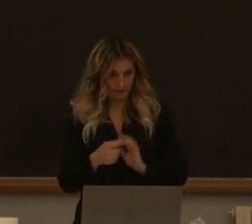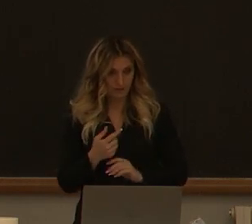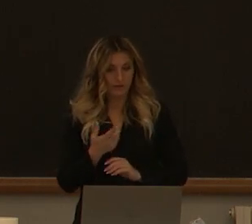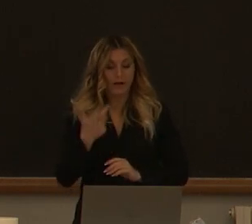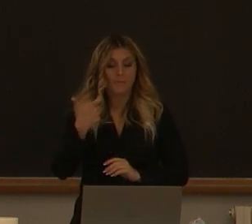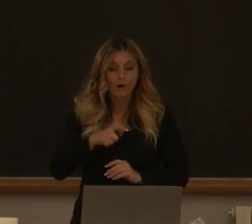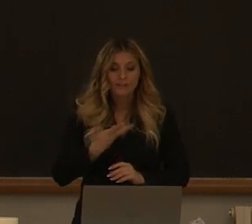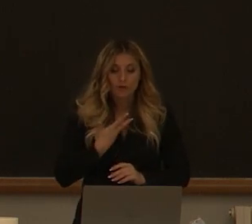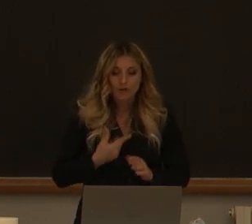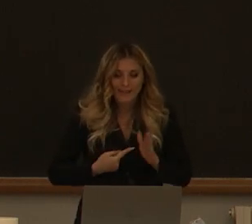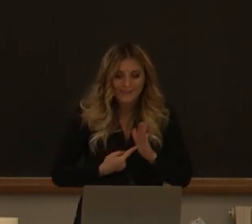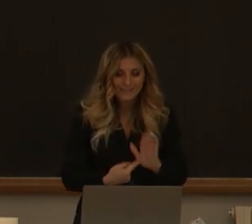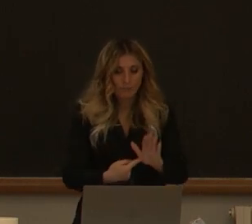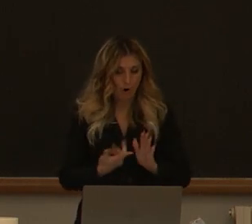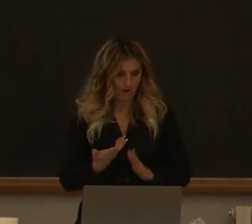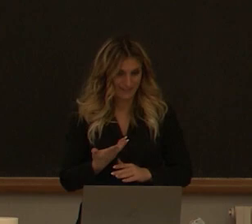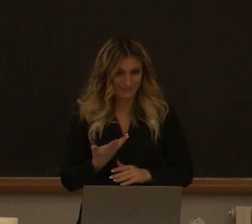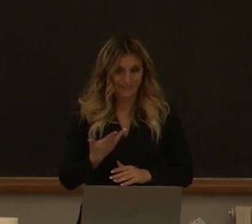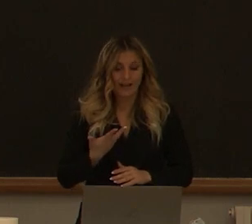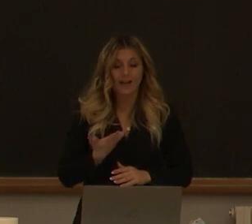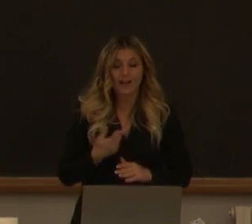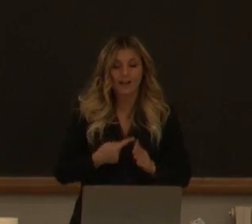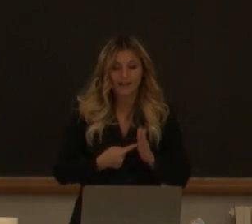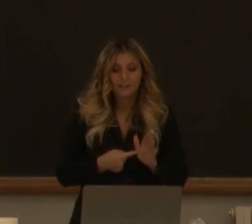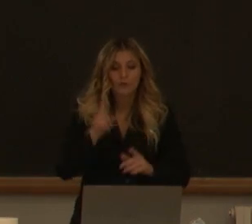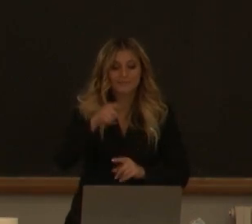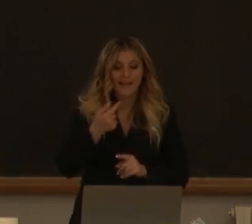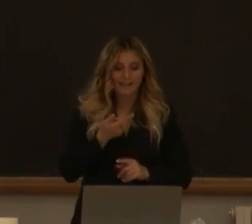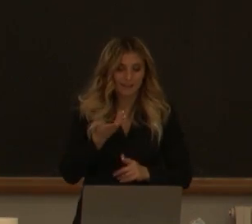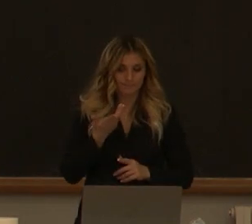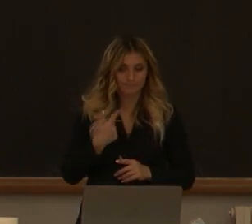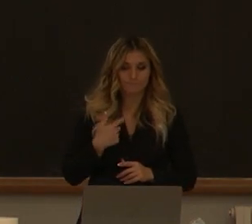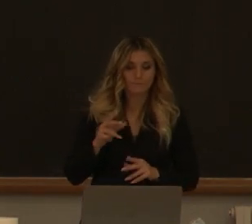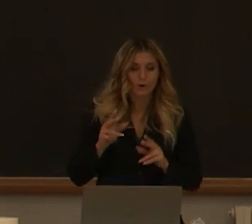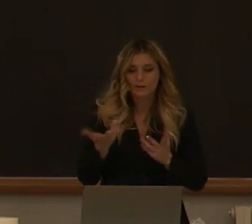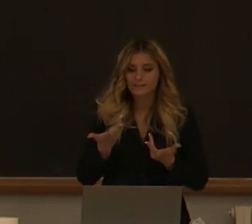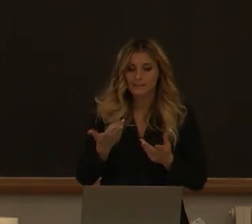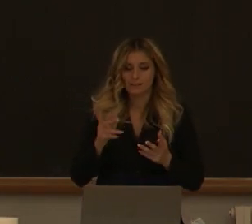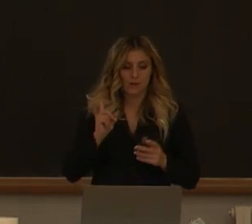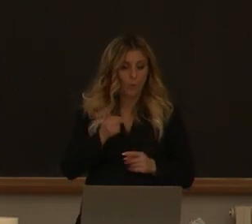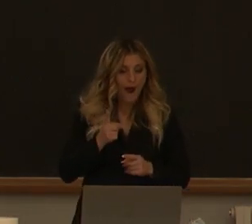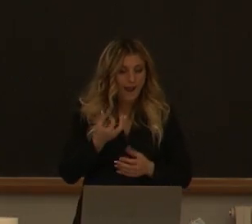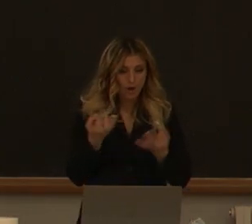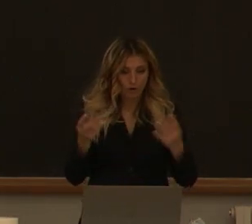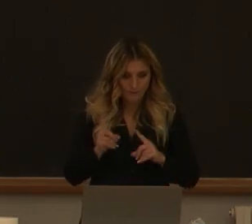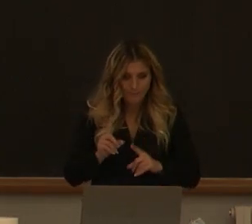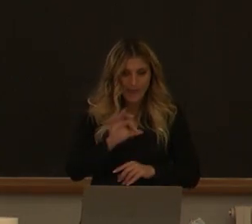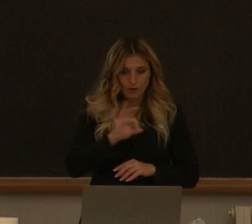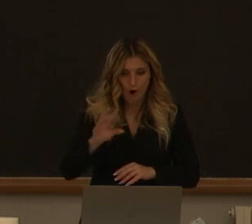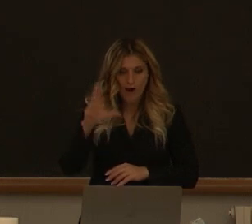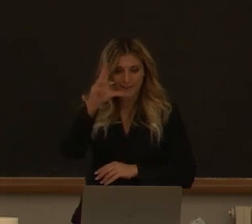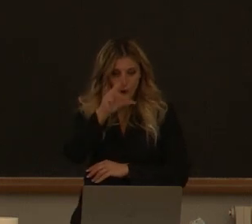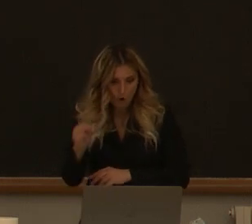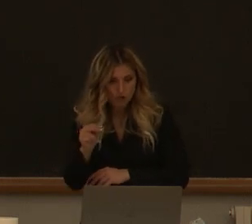la tipizzazione genetica, quindi anche l'introduzione di nuove specie autoctone e, per esempio, il riconoscimento